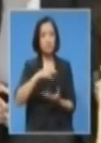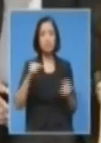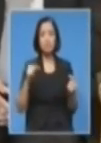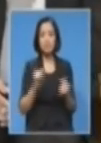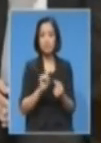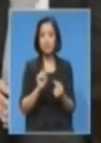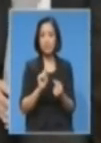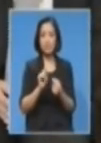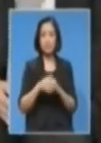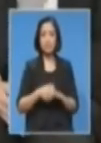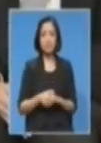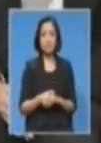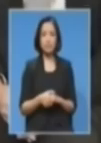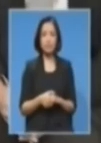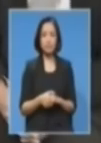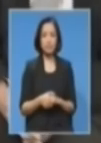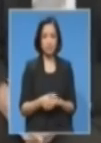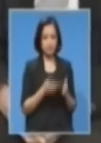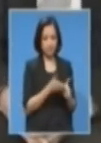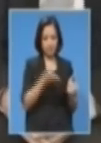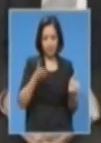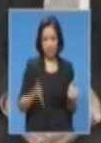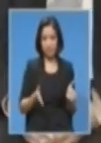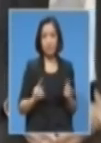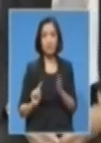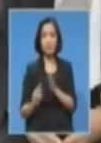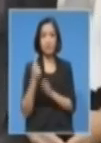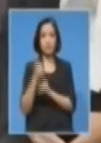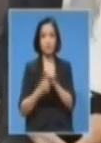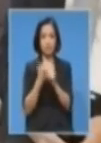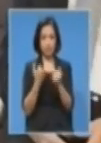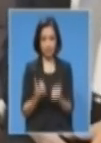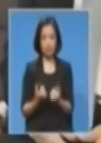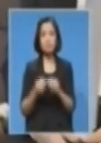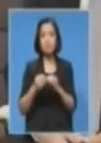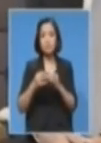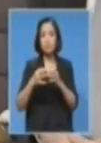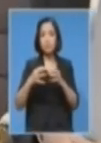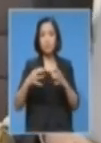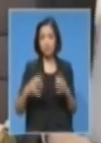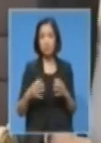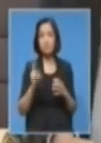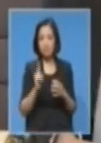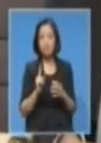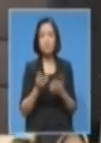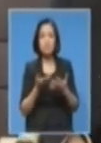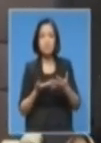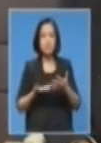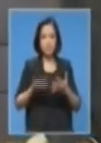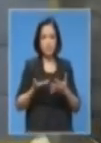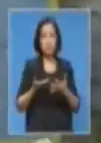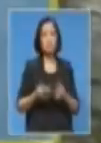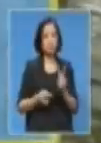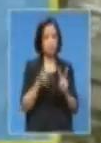ไตรมาสที่แรกของปีนี้เนี่ยอัตราการเจริญเติบโตนั้นเราได้ขยับขึ้นมาจ